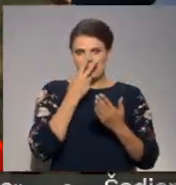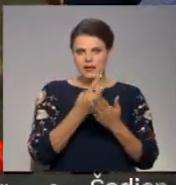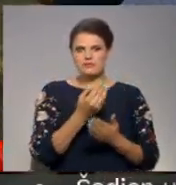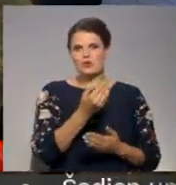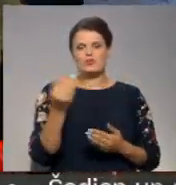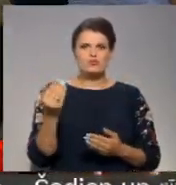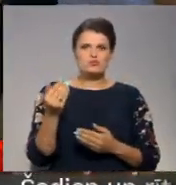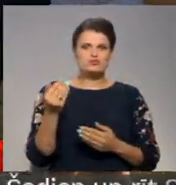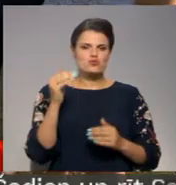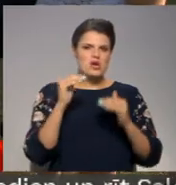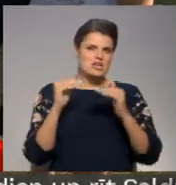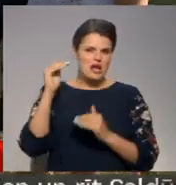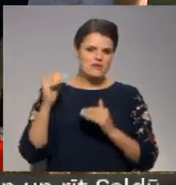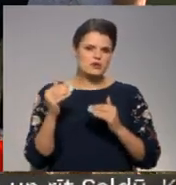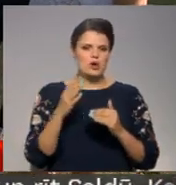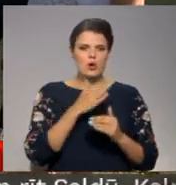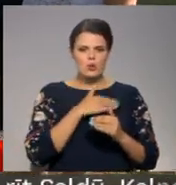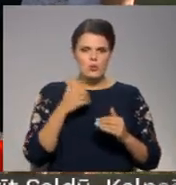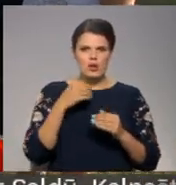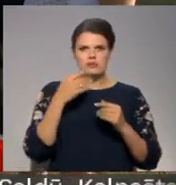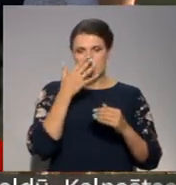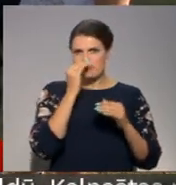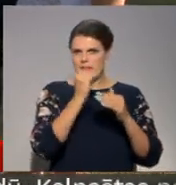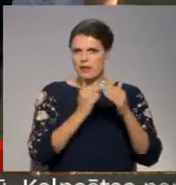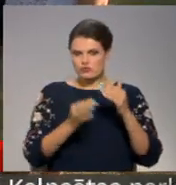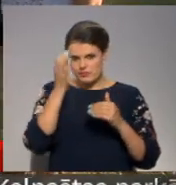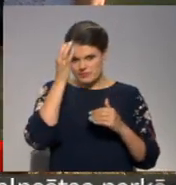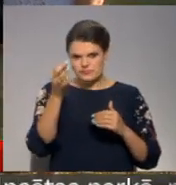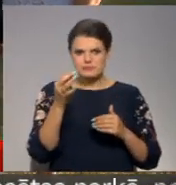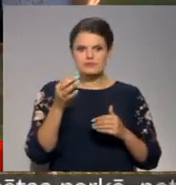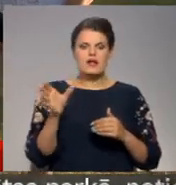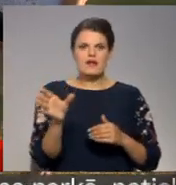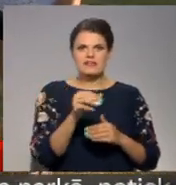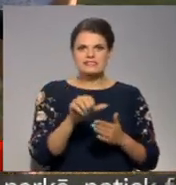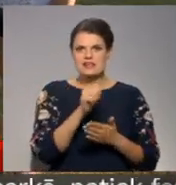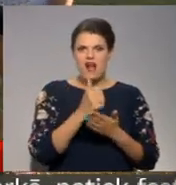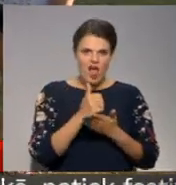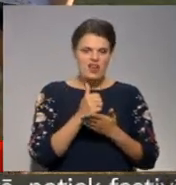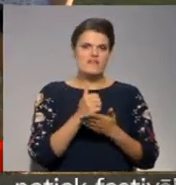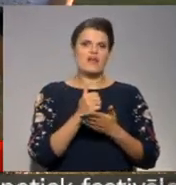jūsu grafikā, nu, tur ir šobrīd tādi diezgan blīvi tie datumi salikti. Šķiet, visi galvenie